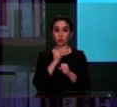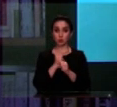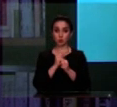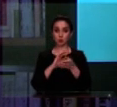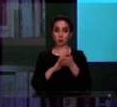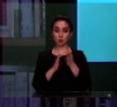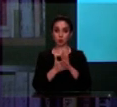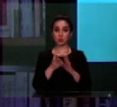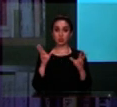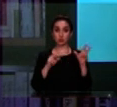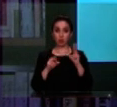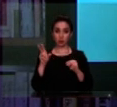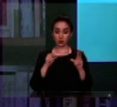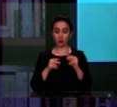hisoblanadi.